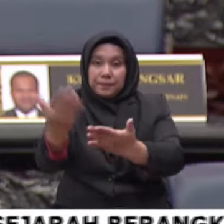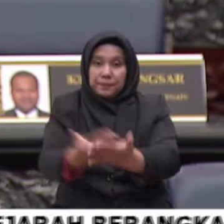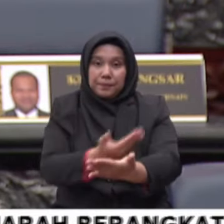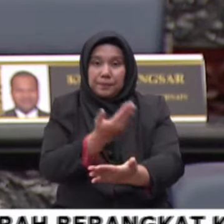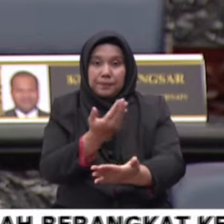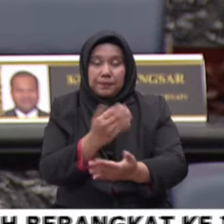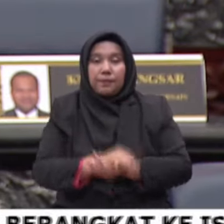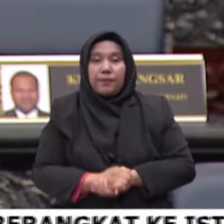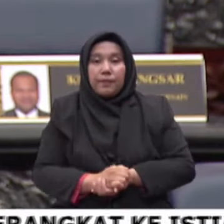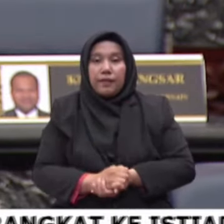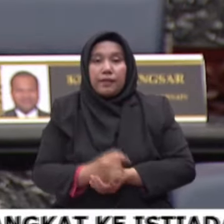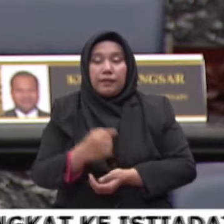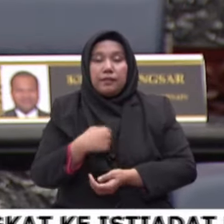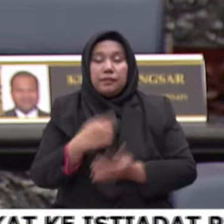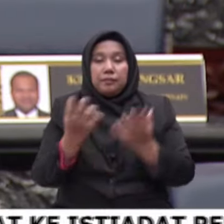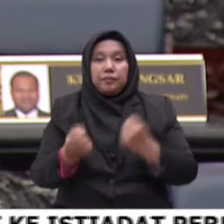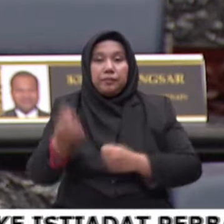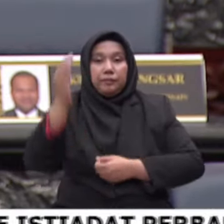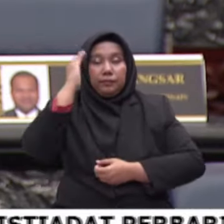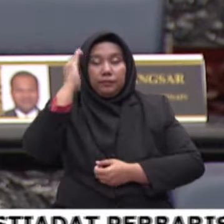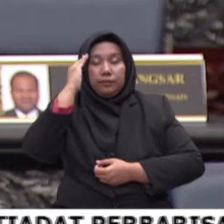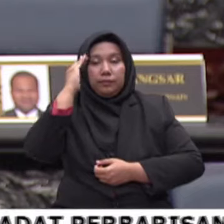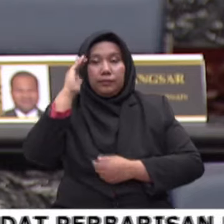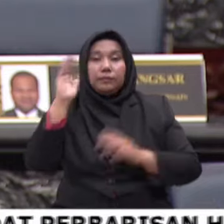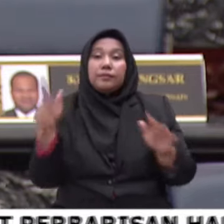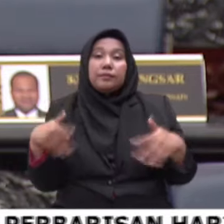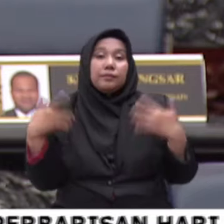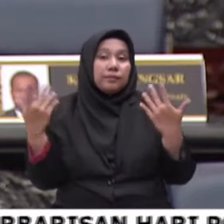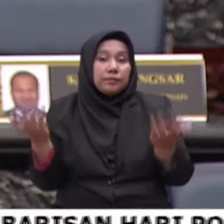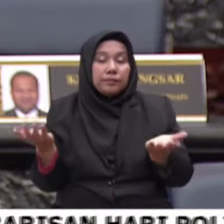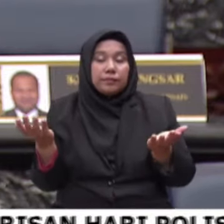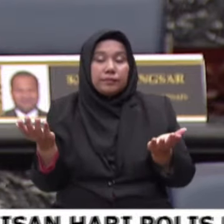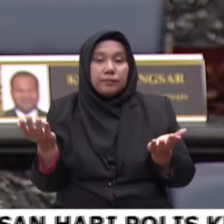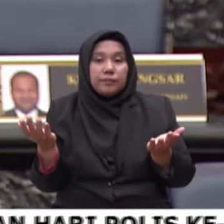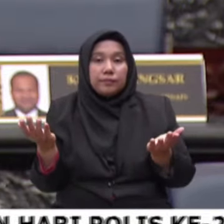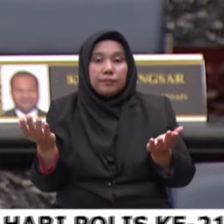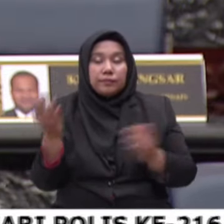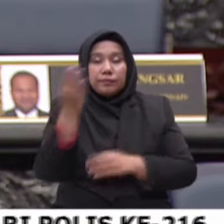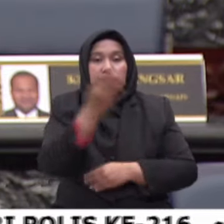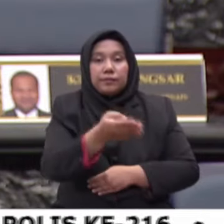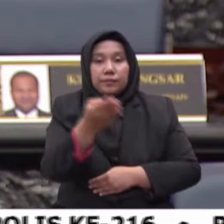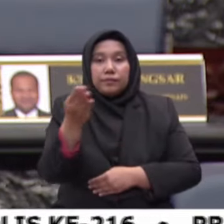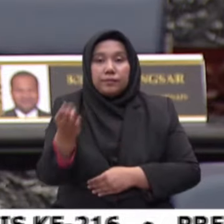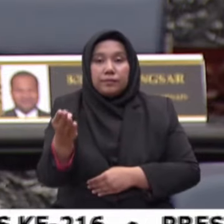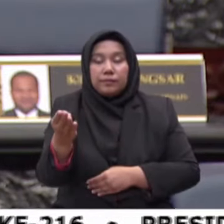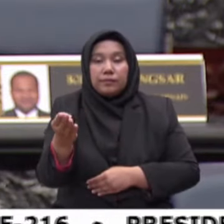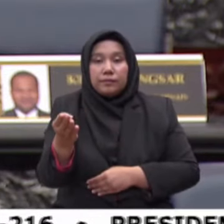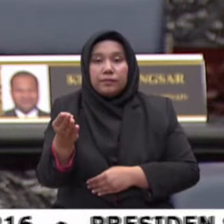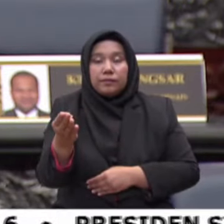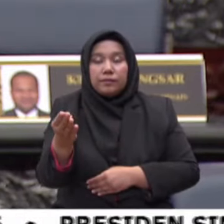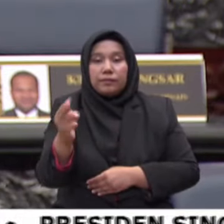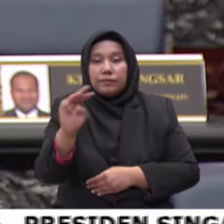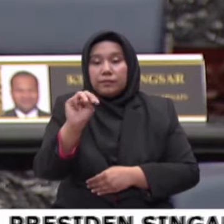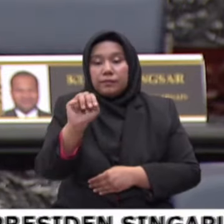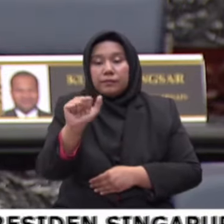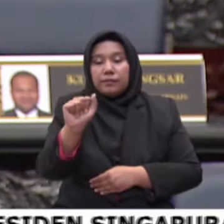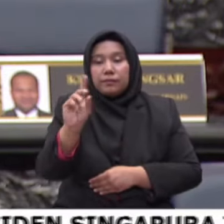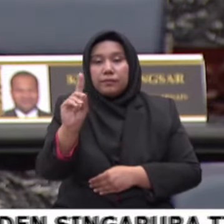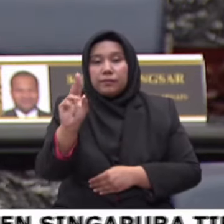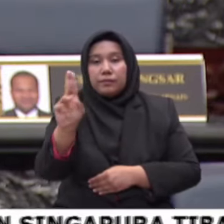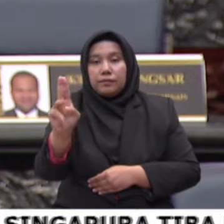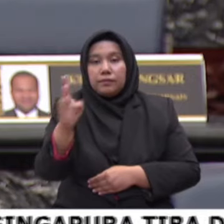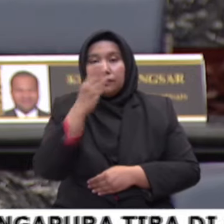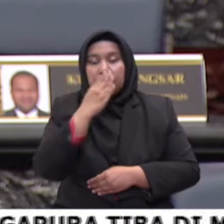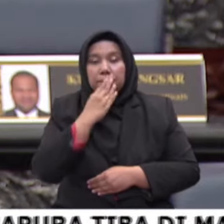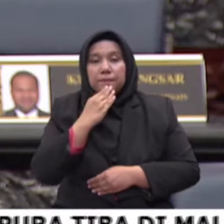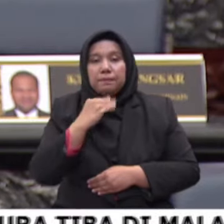ingin untuk mengetahui sejauh manakah produk madu lebah yang telah